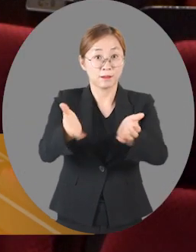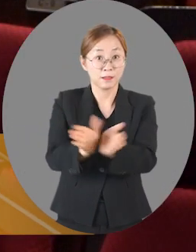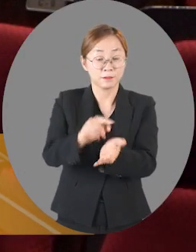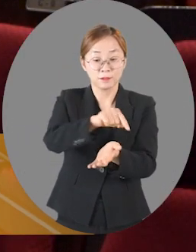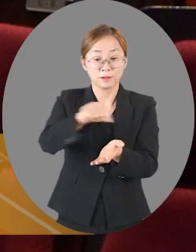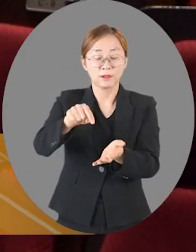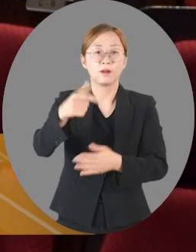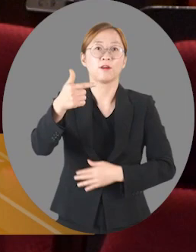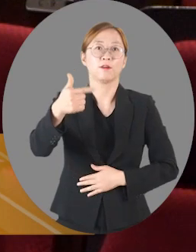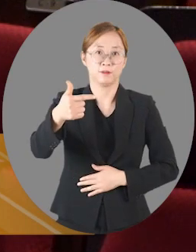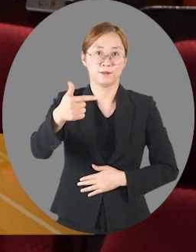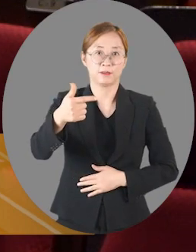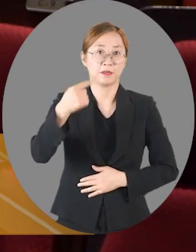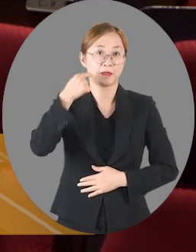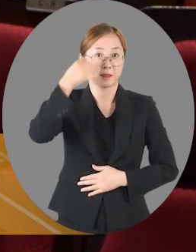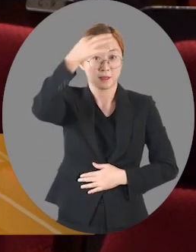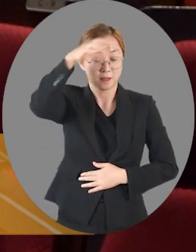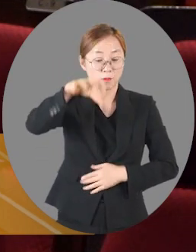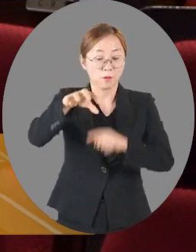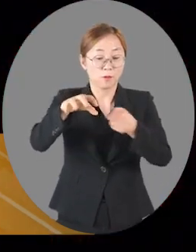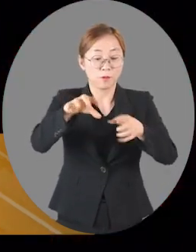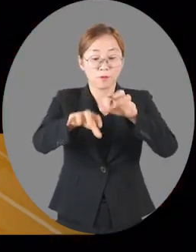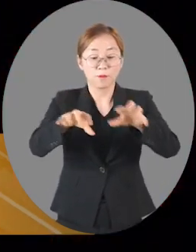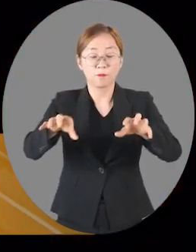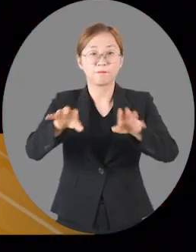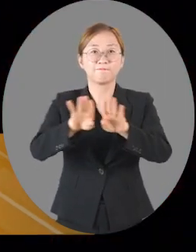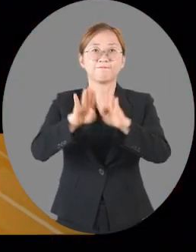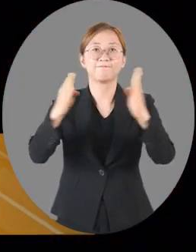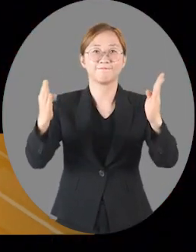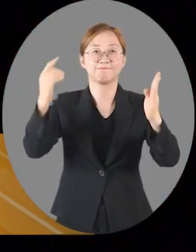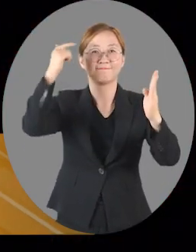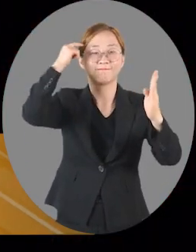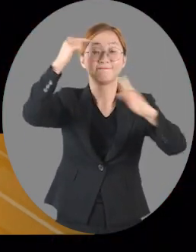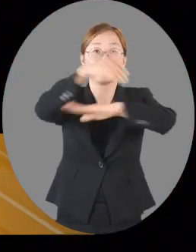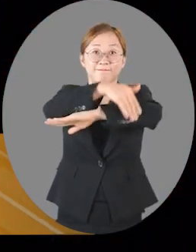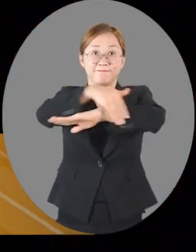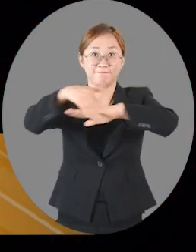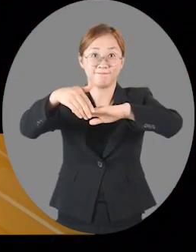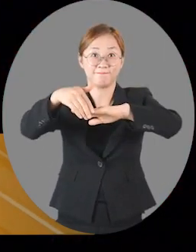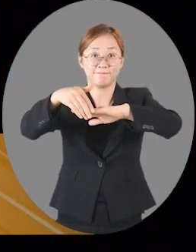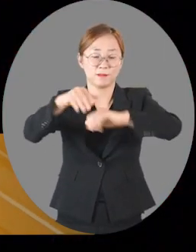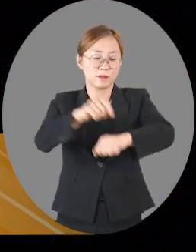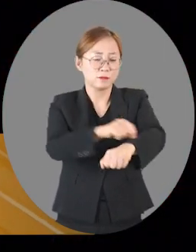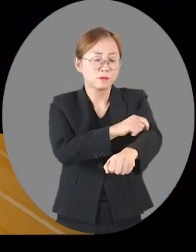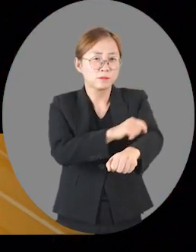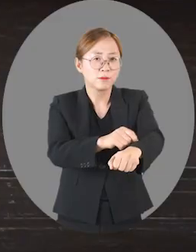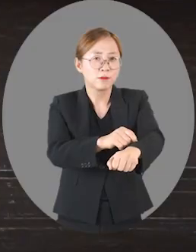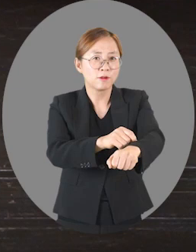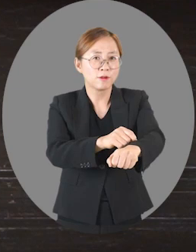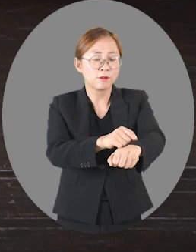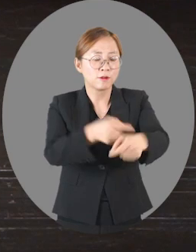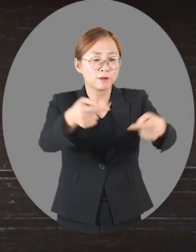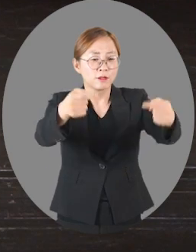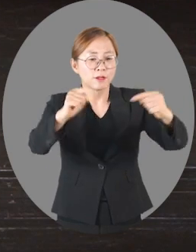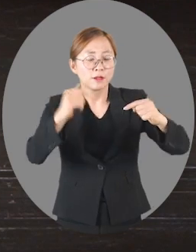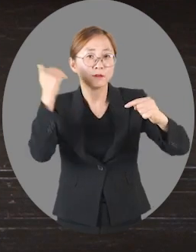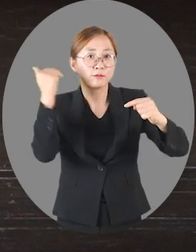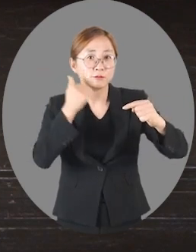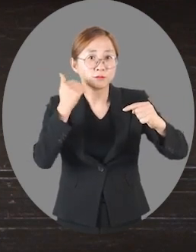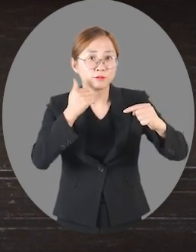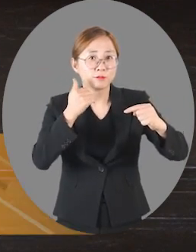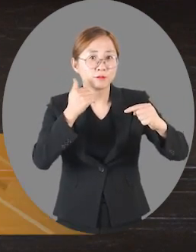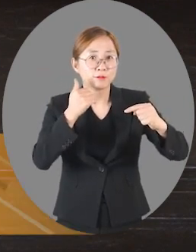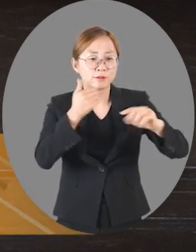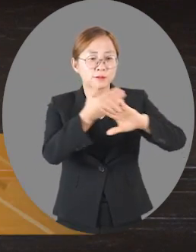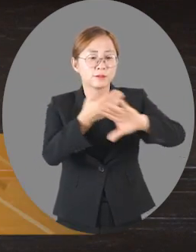올해는 6개 작품이 공주문예회관 및 공주시 일원에서 펼쳐질 예정인데요. 특별히 이번 연극제